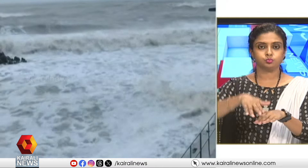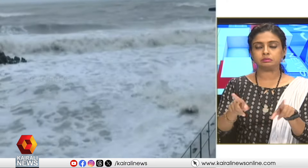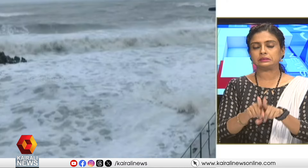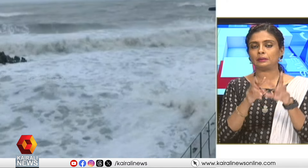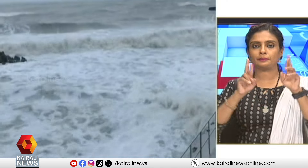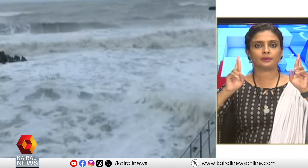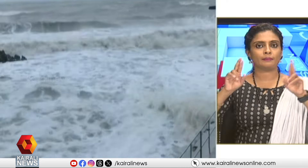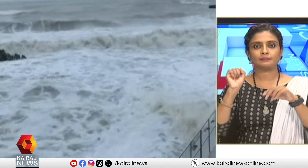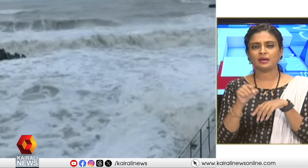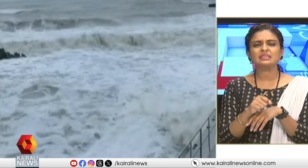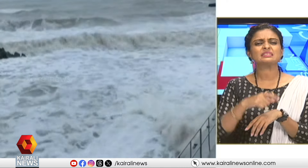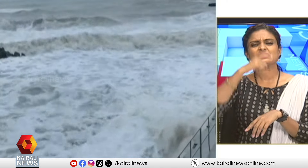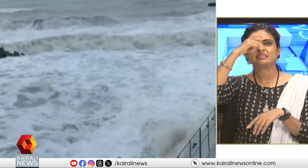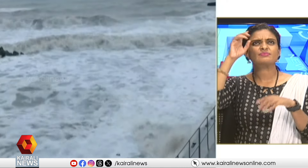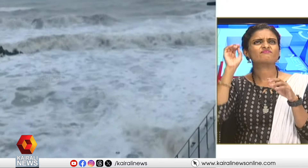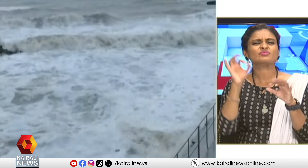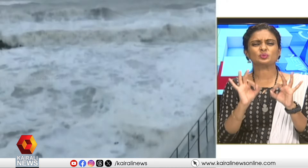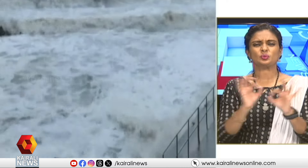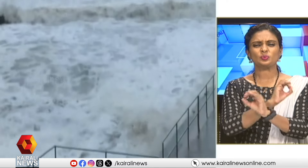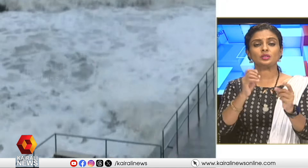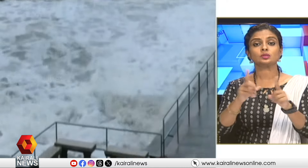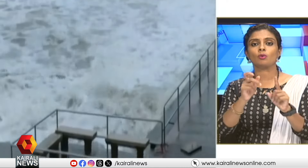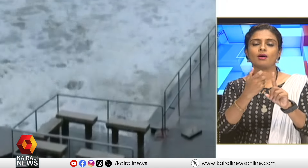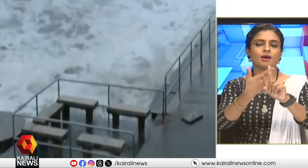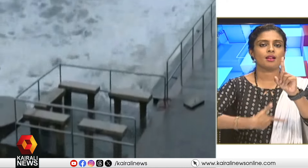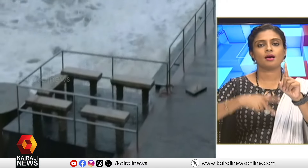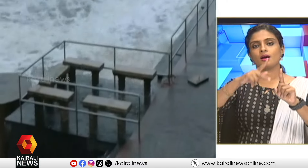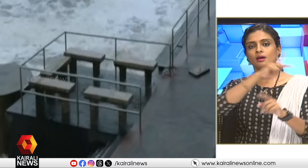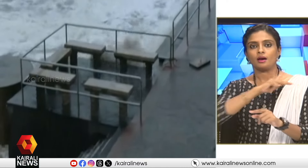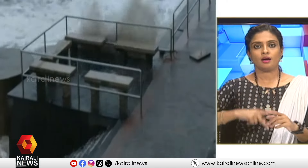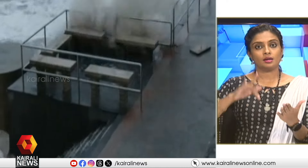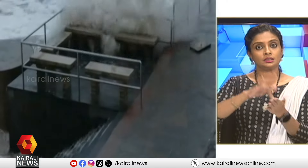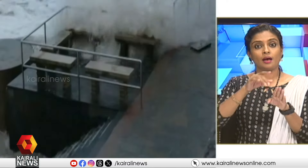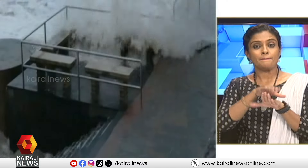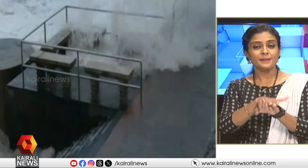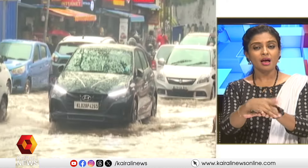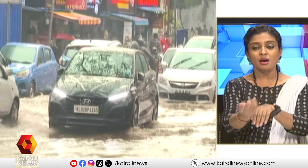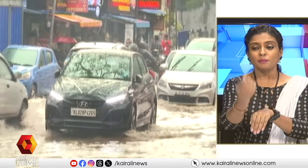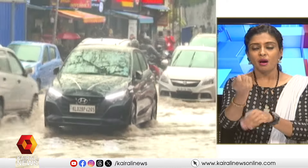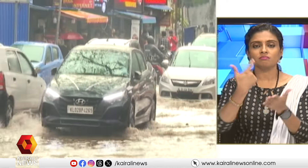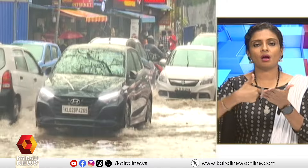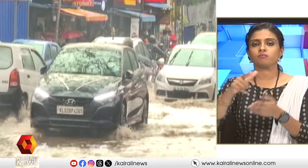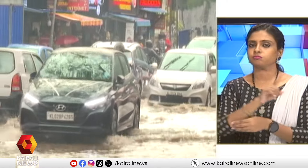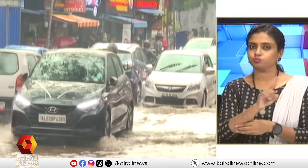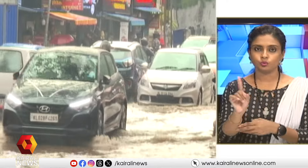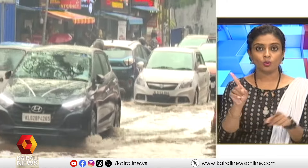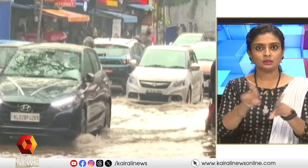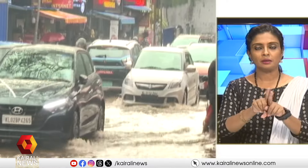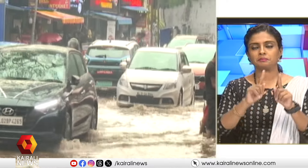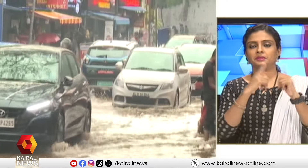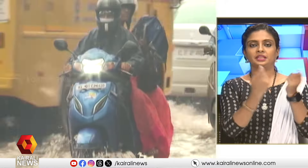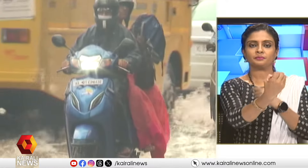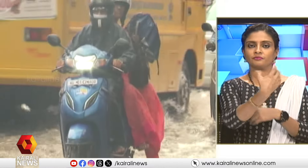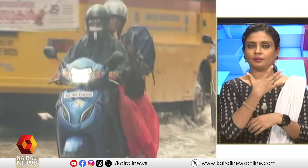സാധ്യതയുണ്ട് മോശം കാലാവസ്ഥയായതിനാൽ കേരള കർണാടക ലക്ഷദ്വീപ് തീരങ്ങളിൽ മത്സ്യത്തൊഴിലാളികൾ മത്സ്യബന്ധ പോകരുതെന്നും കാലാവസ്ഥാ വകുപ്പ്